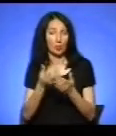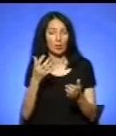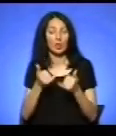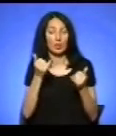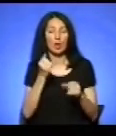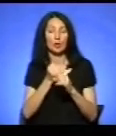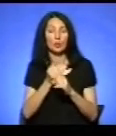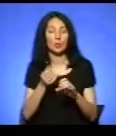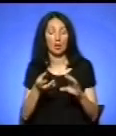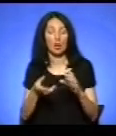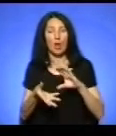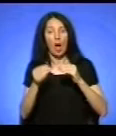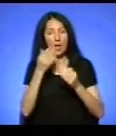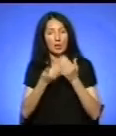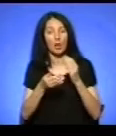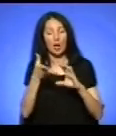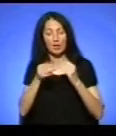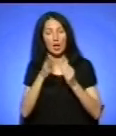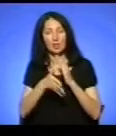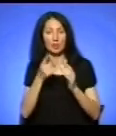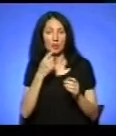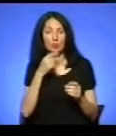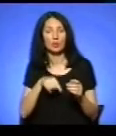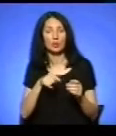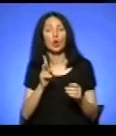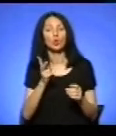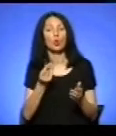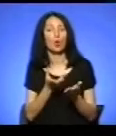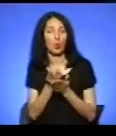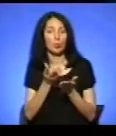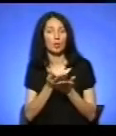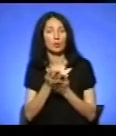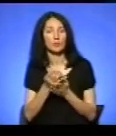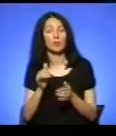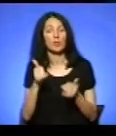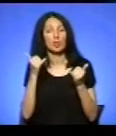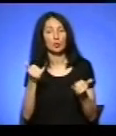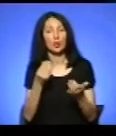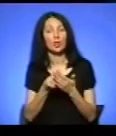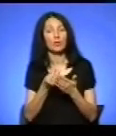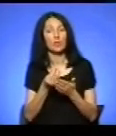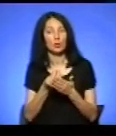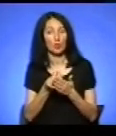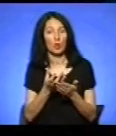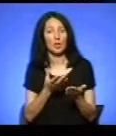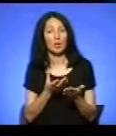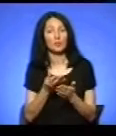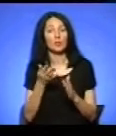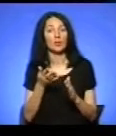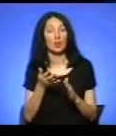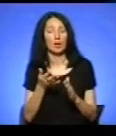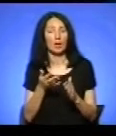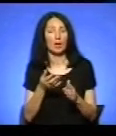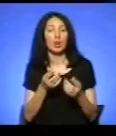аналізів. Ну, хто фінансуватиме це все? На сьогодні фінансування йде за рахунок органів